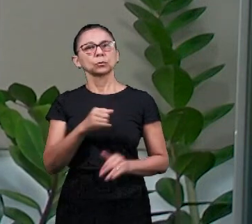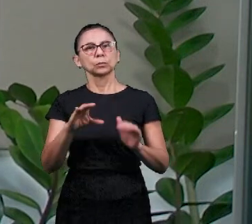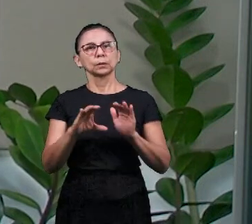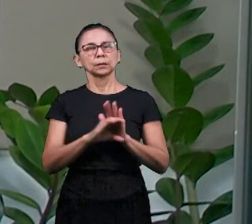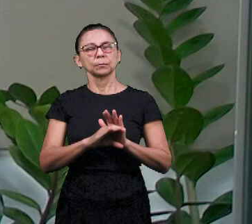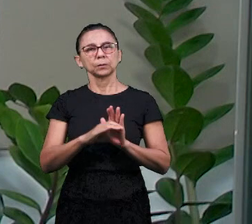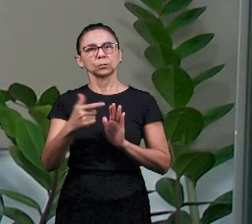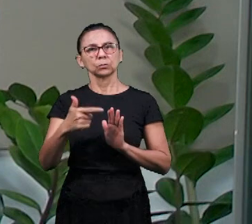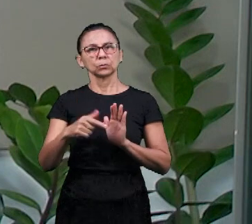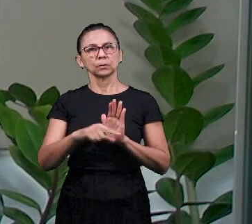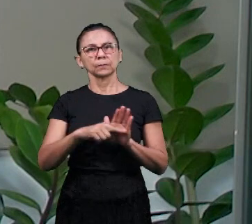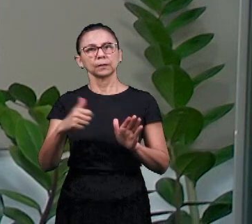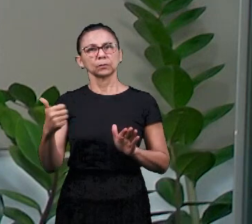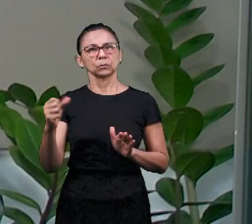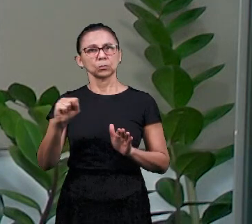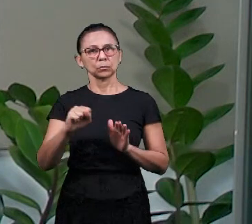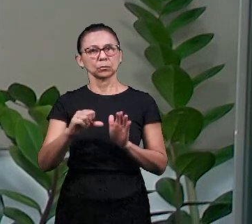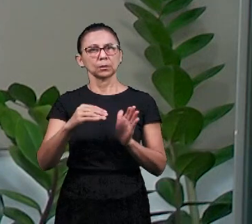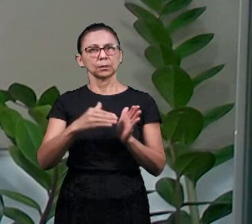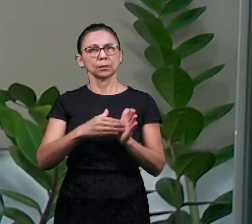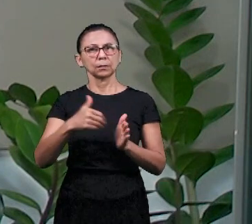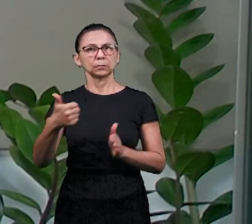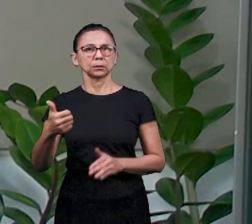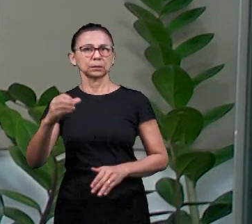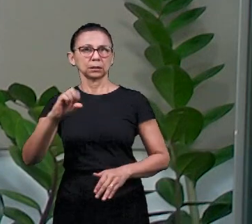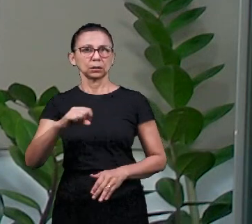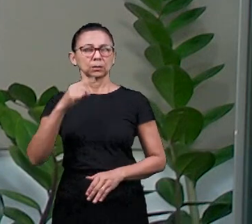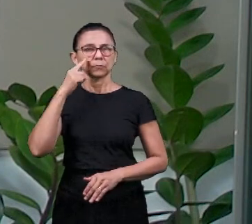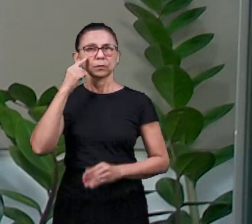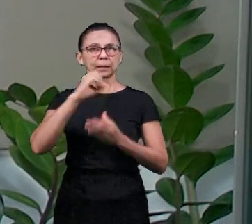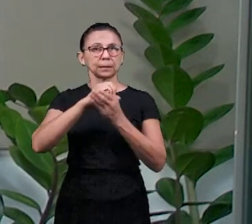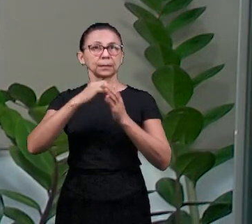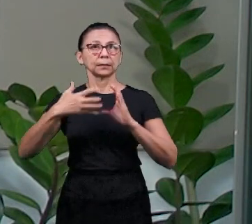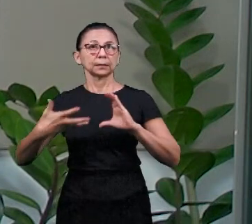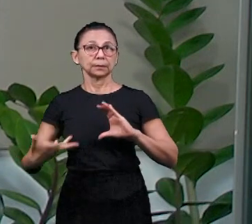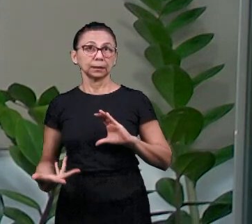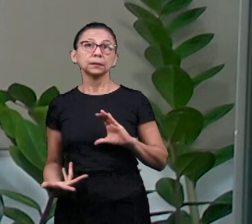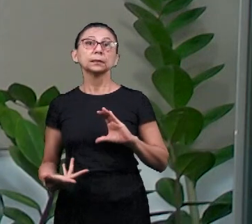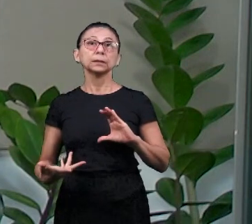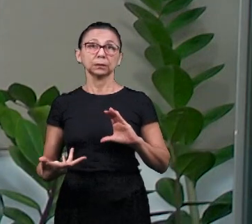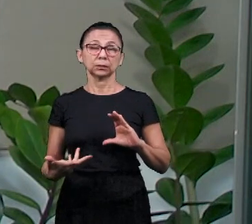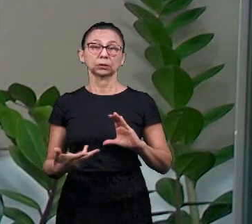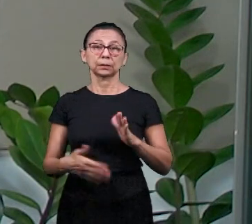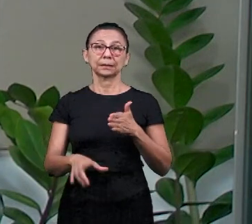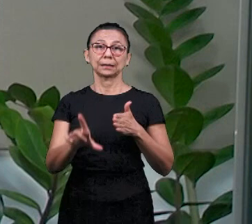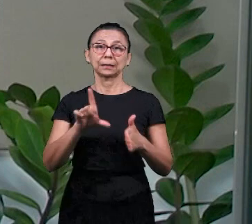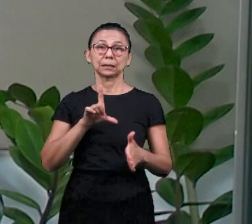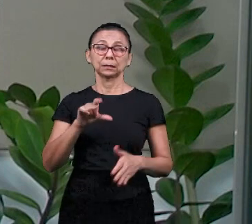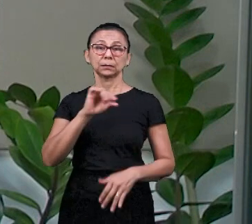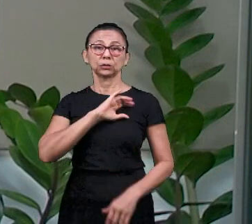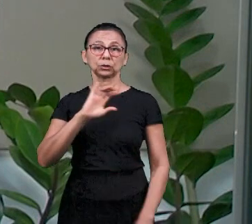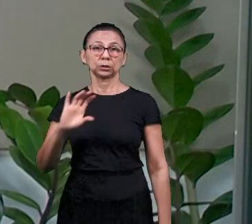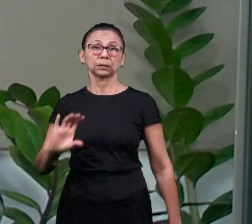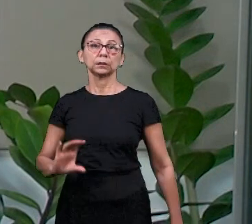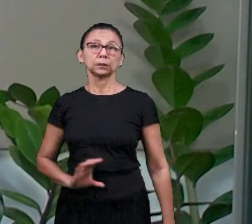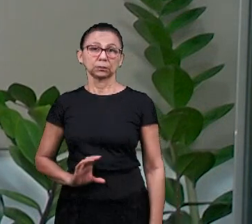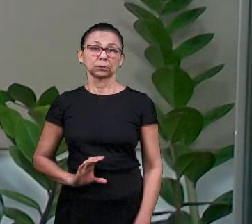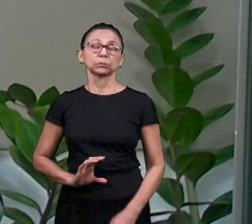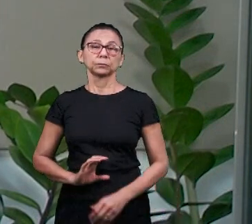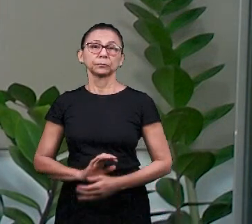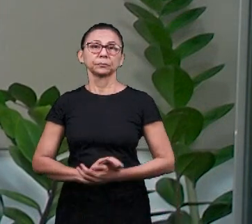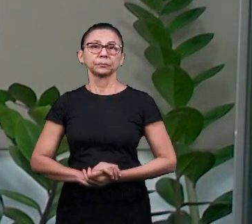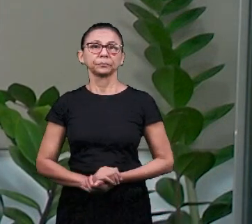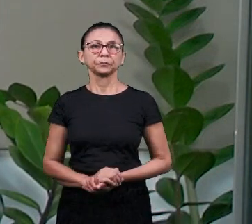18-19, nous allons voir les caractéristiques, n'est-ce pas, déjà de ce Antichrist de ce dernier temps. Nous allons